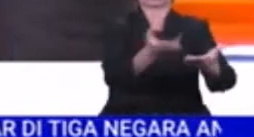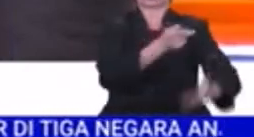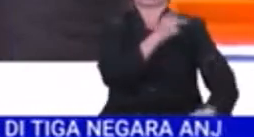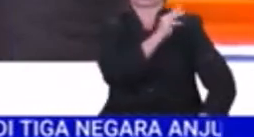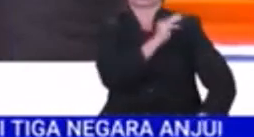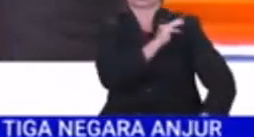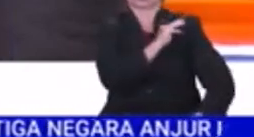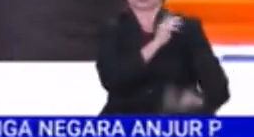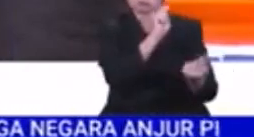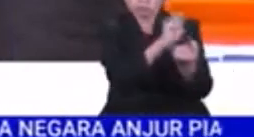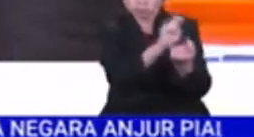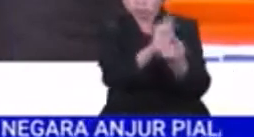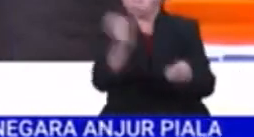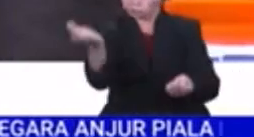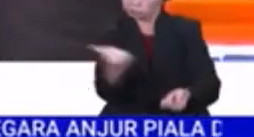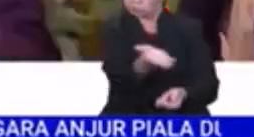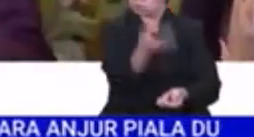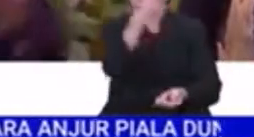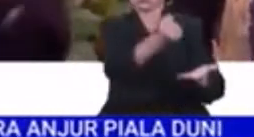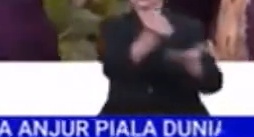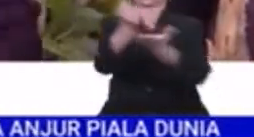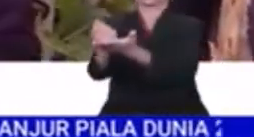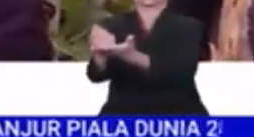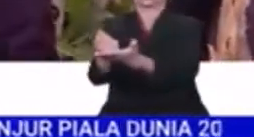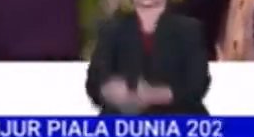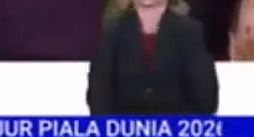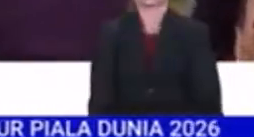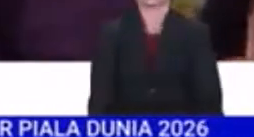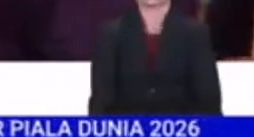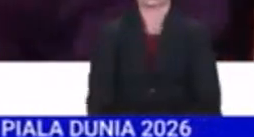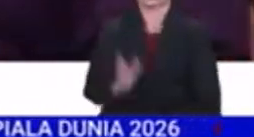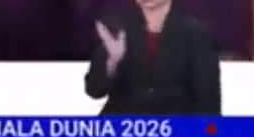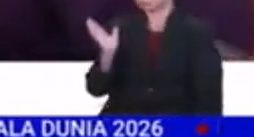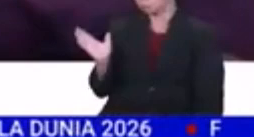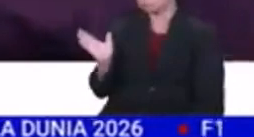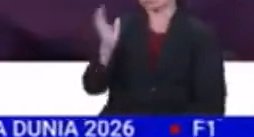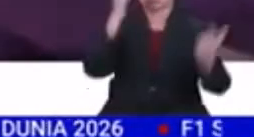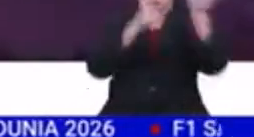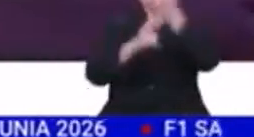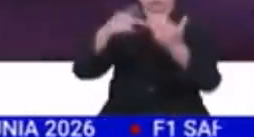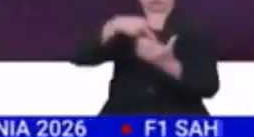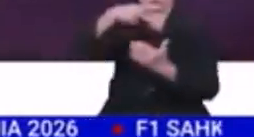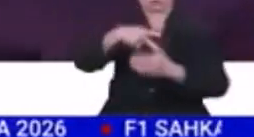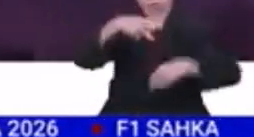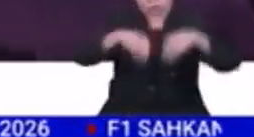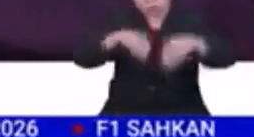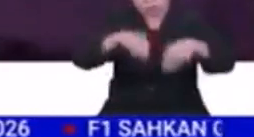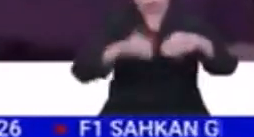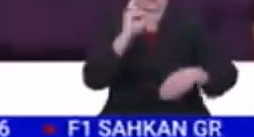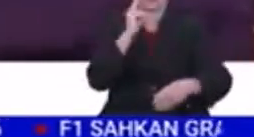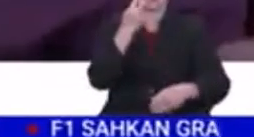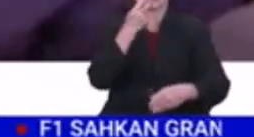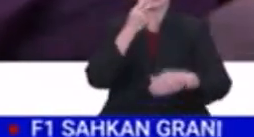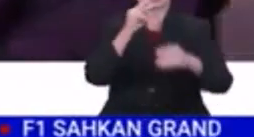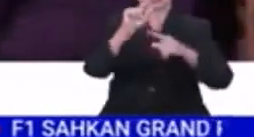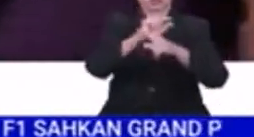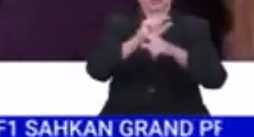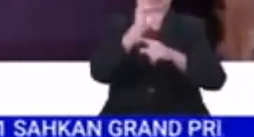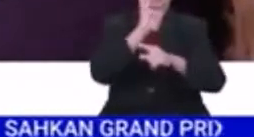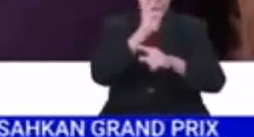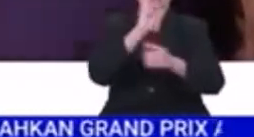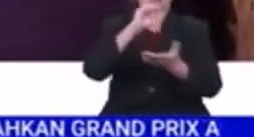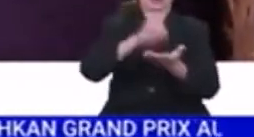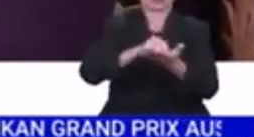kementerian-kementerian yang tertentu untuk membantu beliau dahulu melewati Project tanaman sayur secara hidroponik di rumah